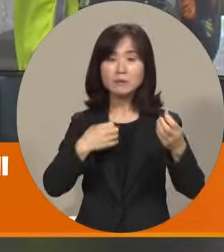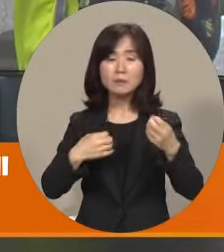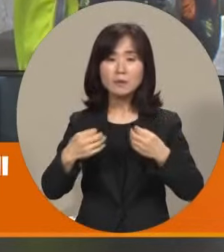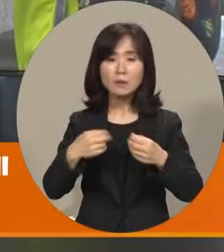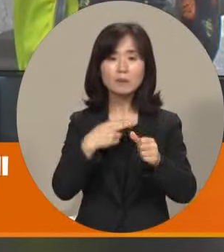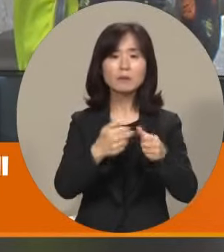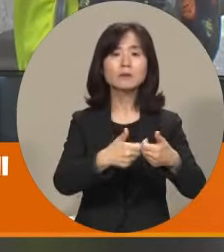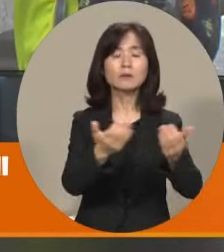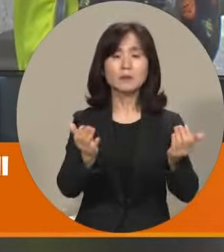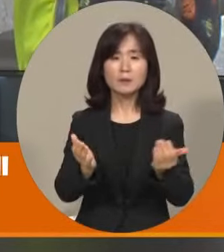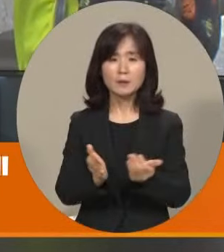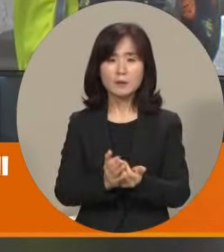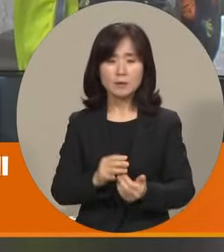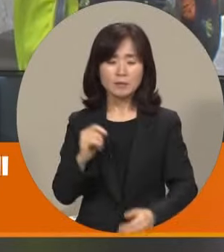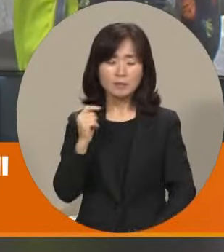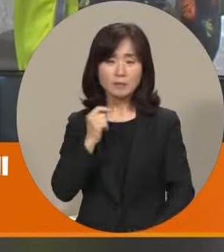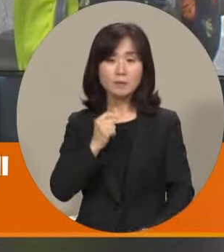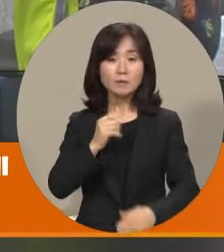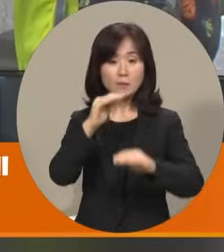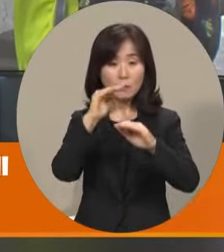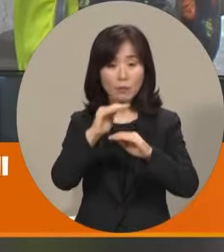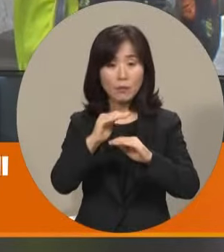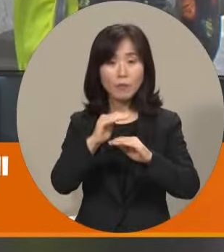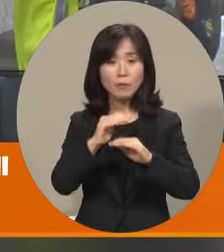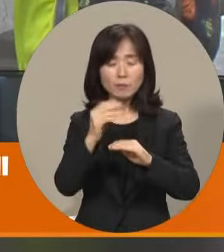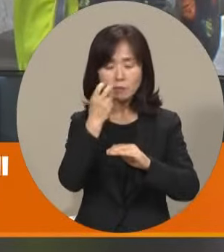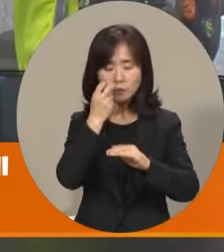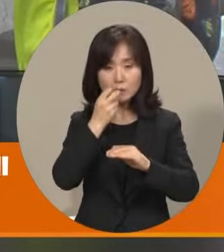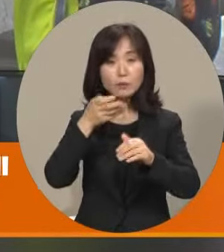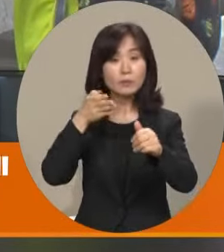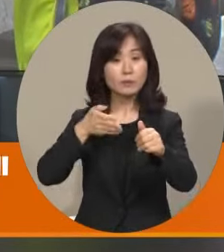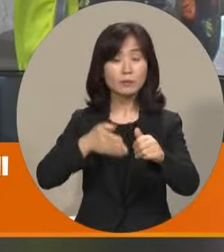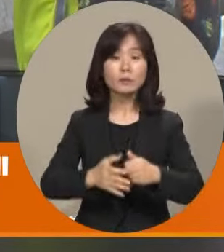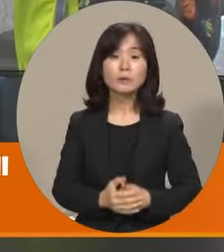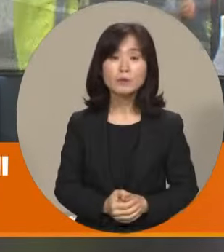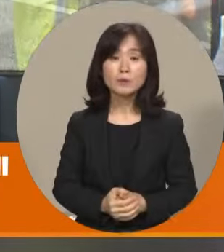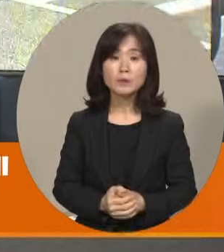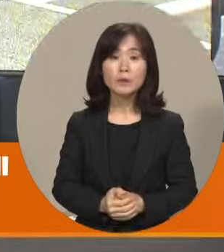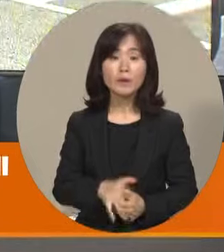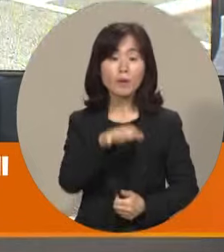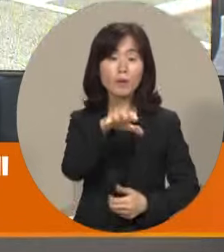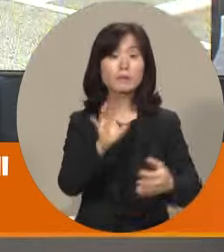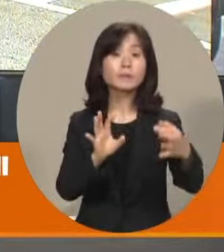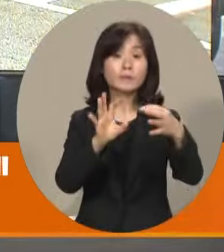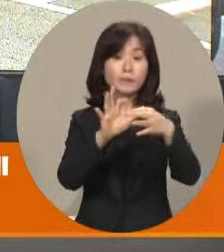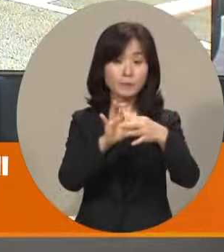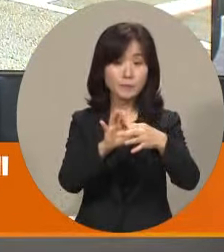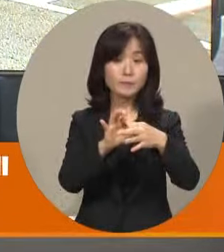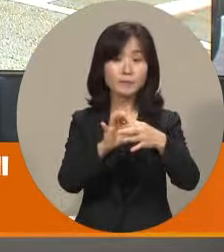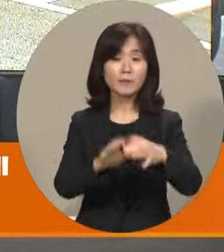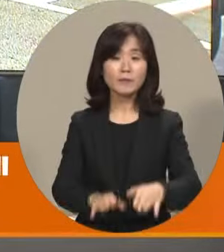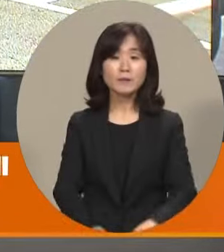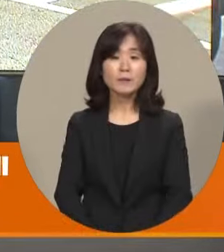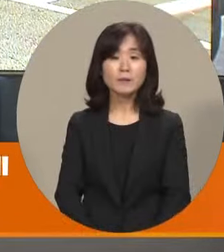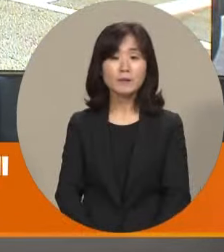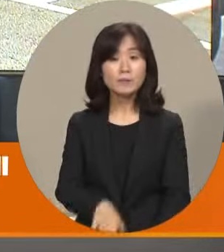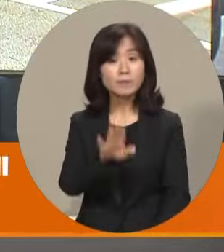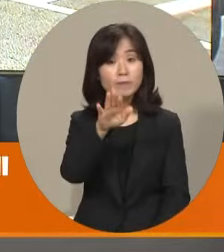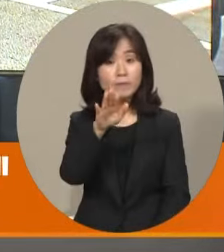교원 단체들은 철저한 진상 규명을 촉구하고 있습니다. 현장에 나가 있는 취재 기자 연결합니다. 배아정